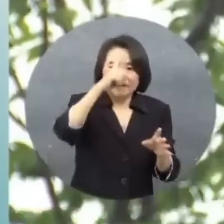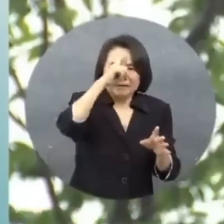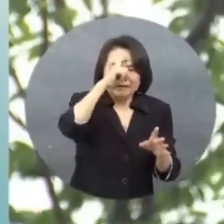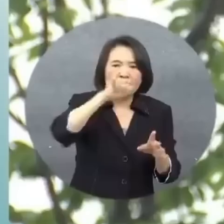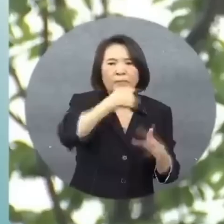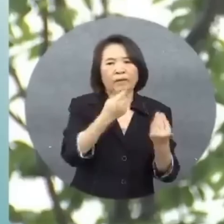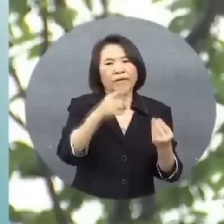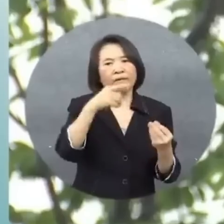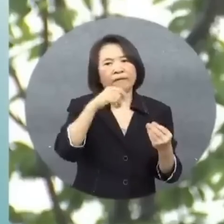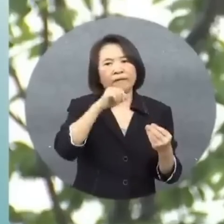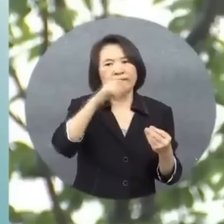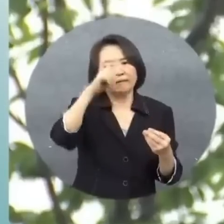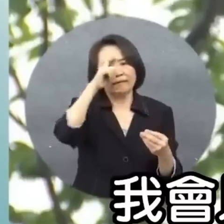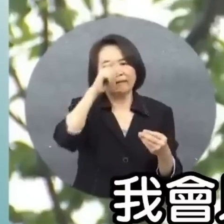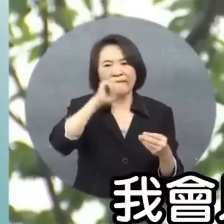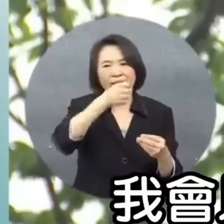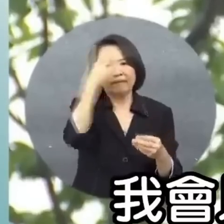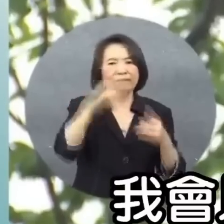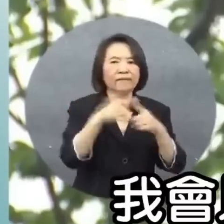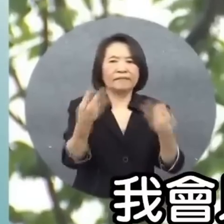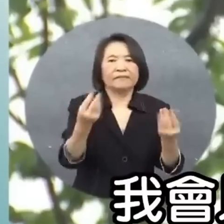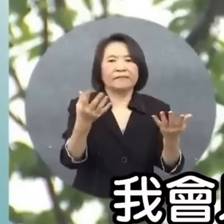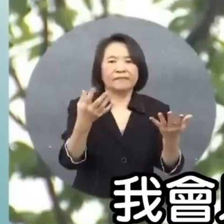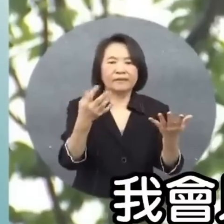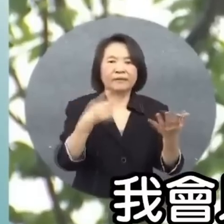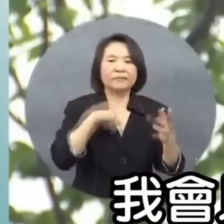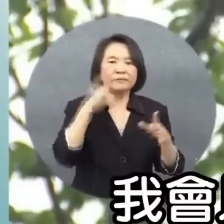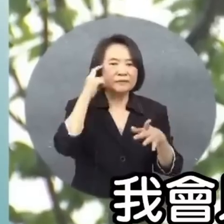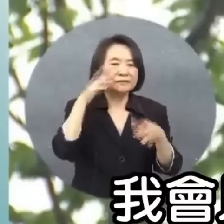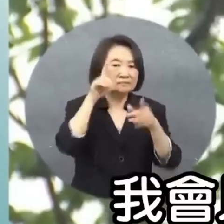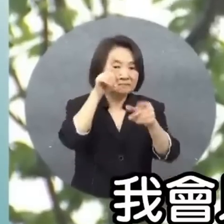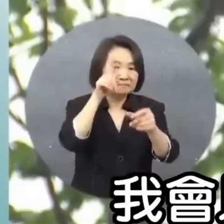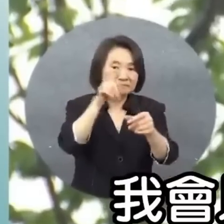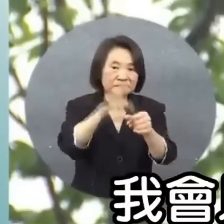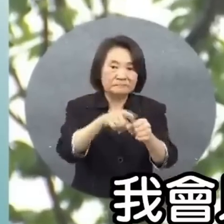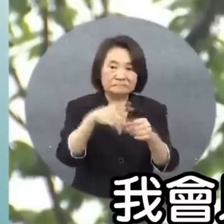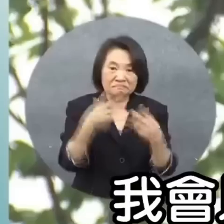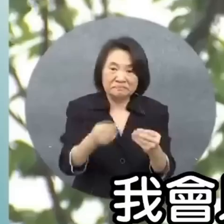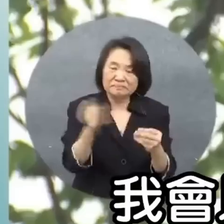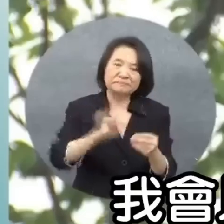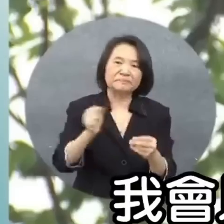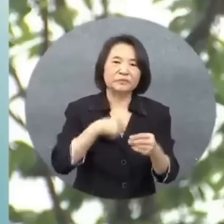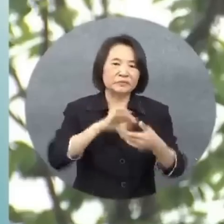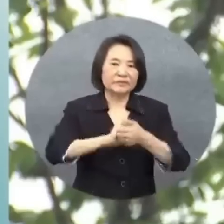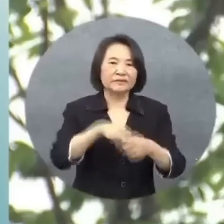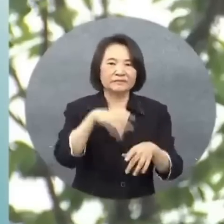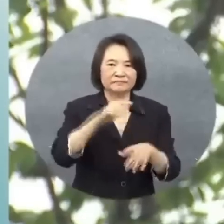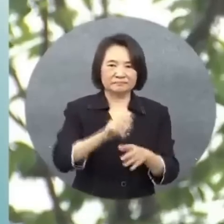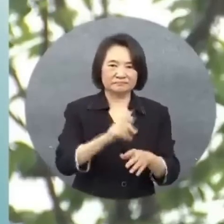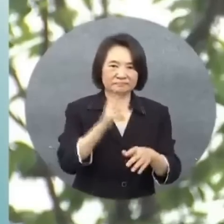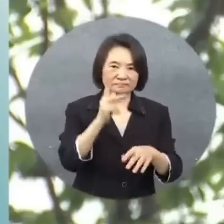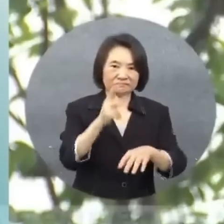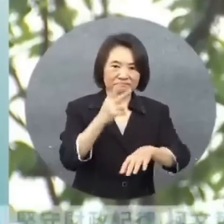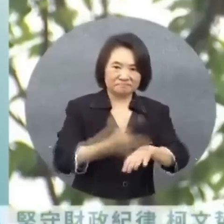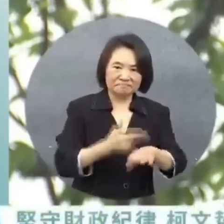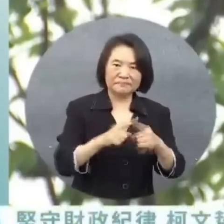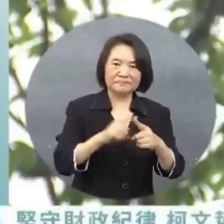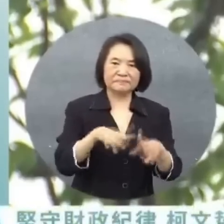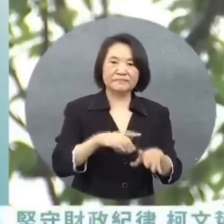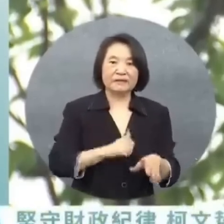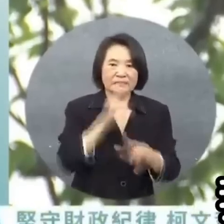了，我会以理性、务实、科学的精神重建联能政